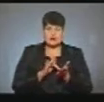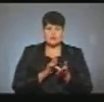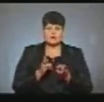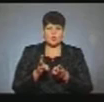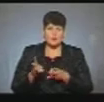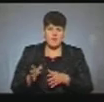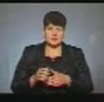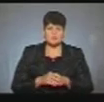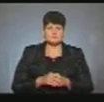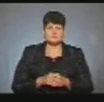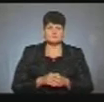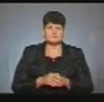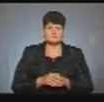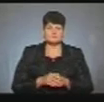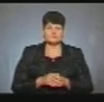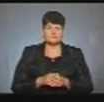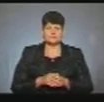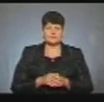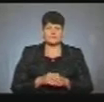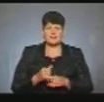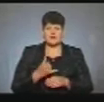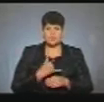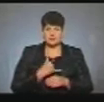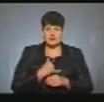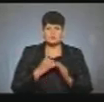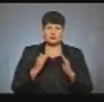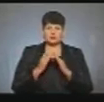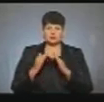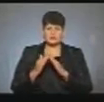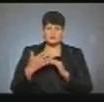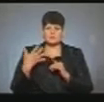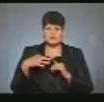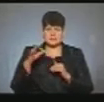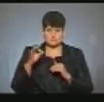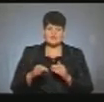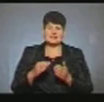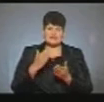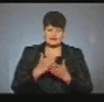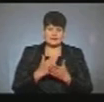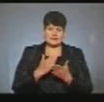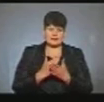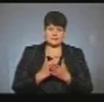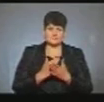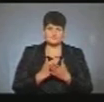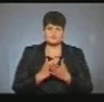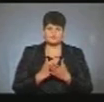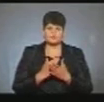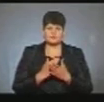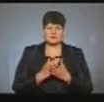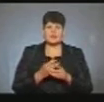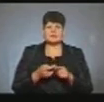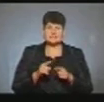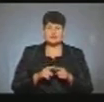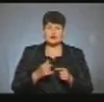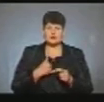централізованого опалення. І в нас по будинку 50% є. То це в нас що,